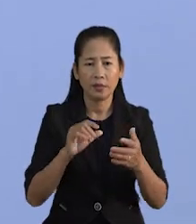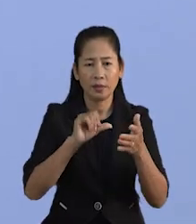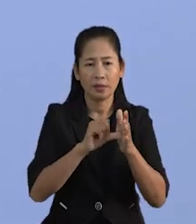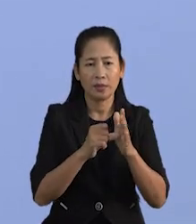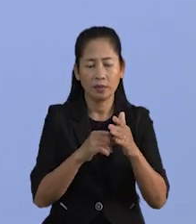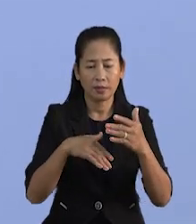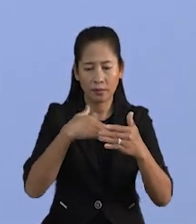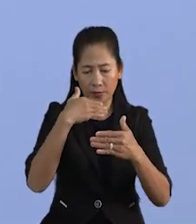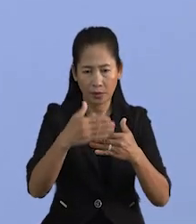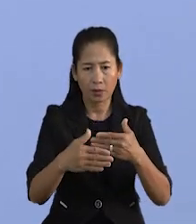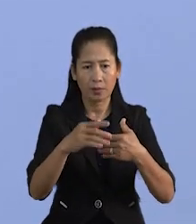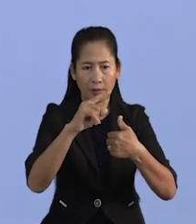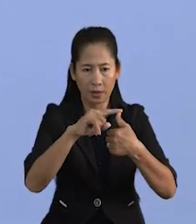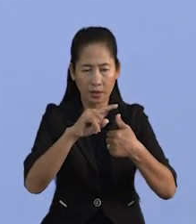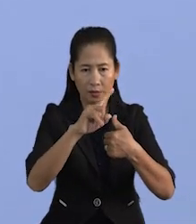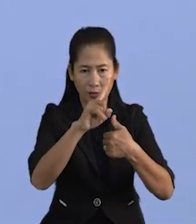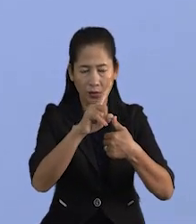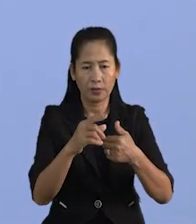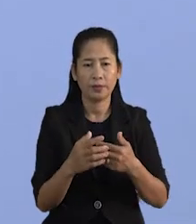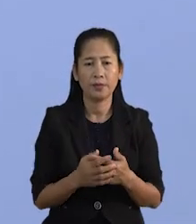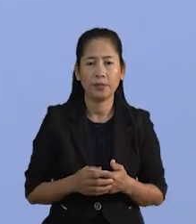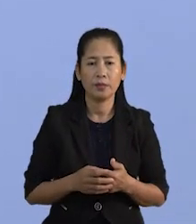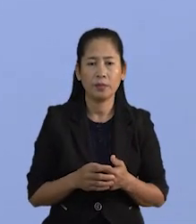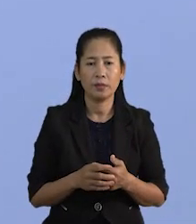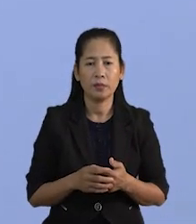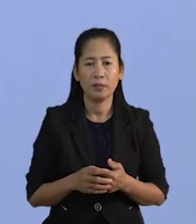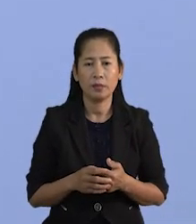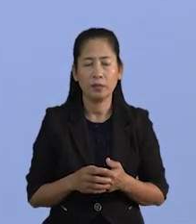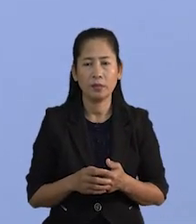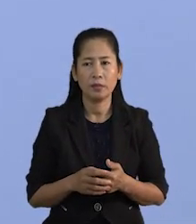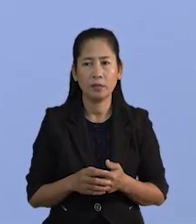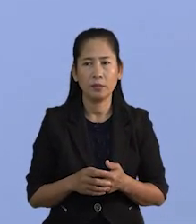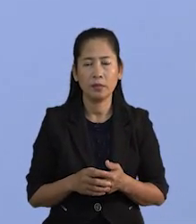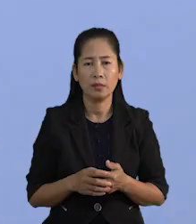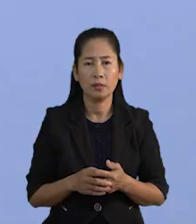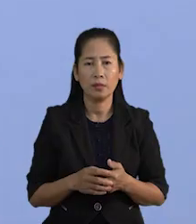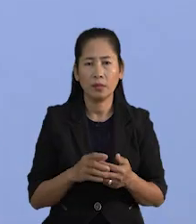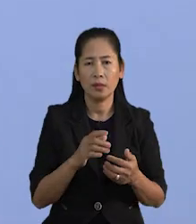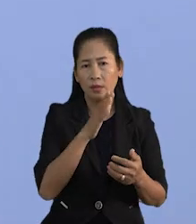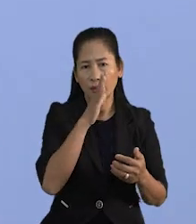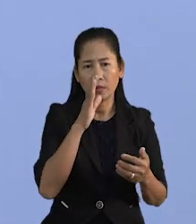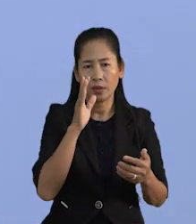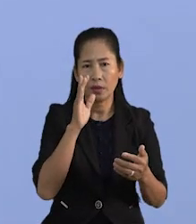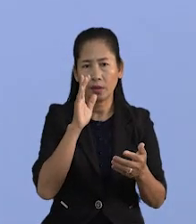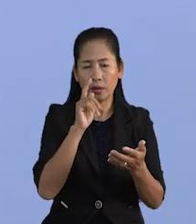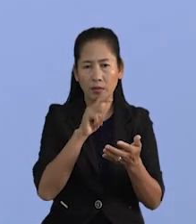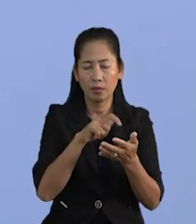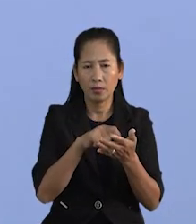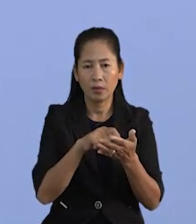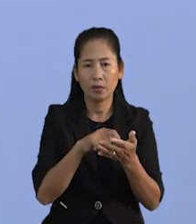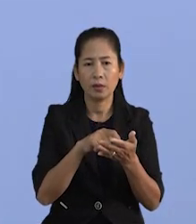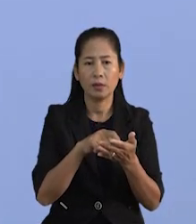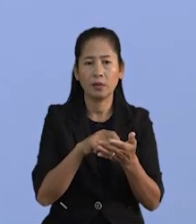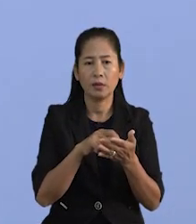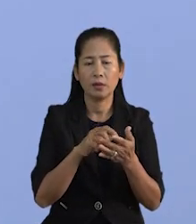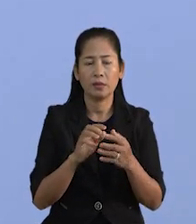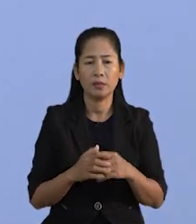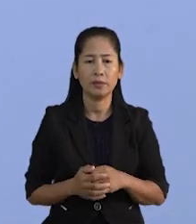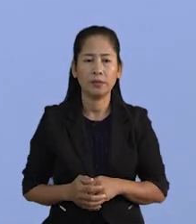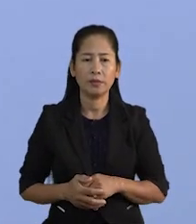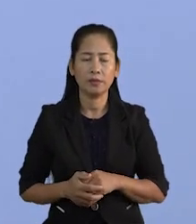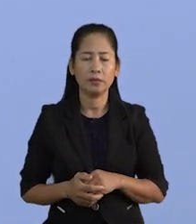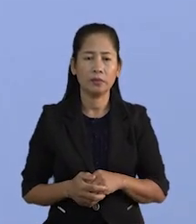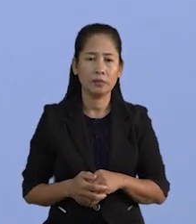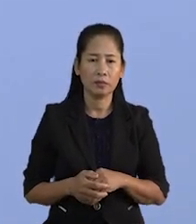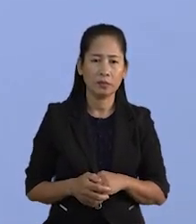មសារបន្ទាប់ពីហ្នឹងកូនណាកូនមើលណាមានមេមាន់1ក្រាបពងទាបាទក្រាបព